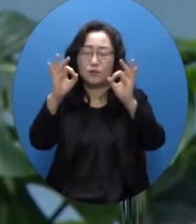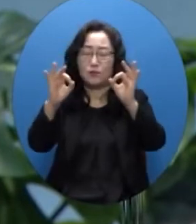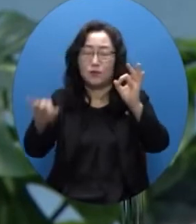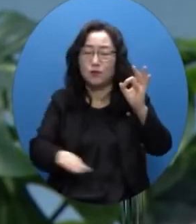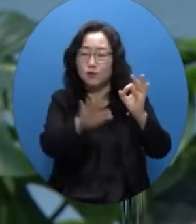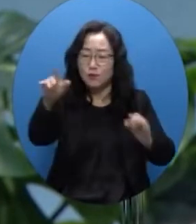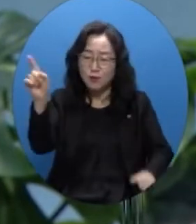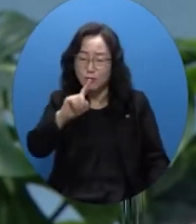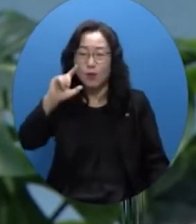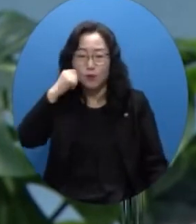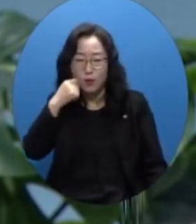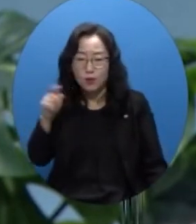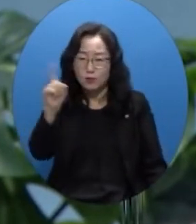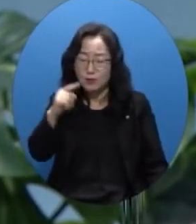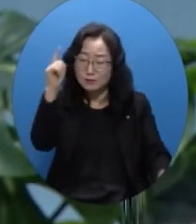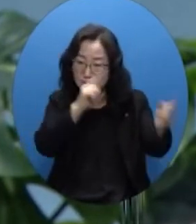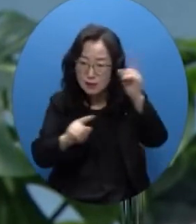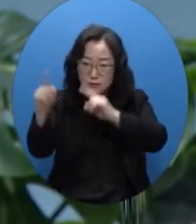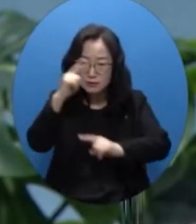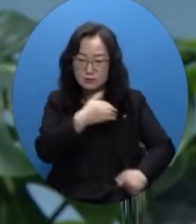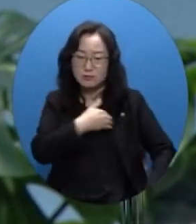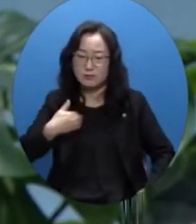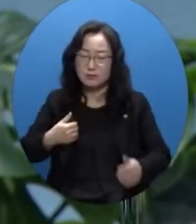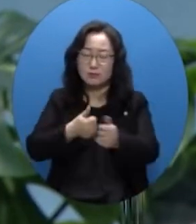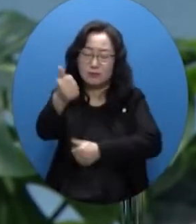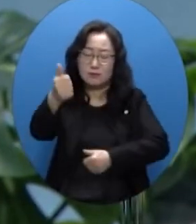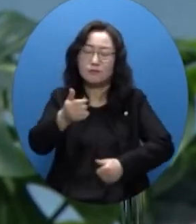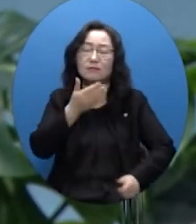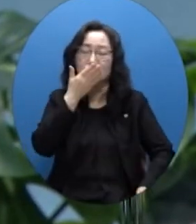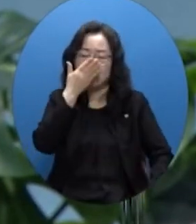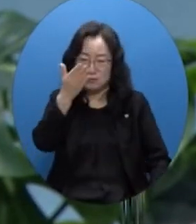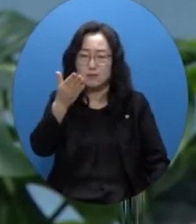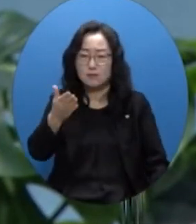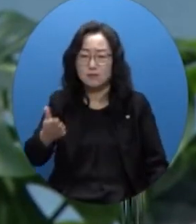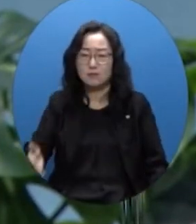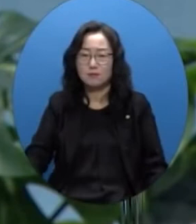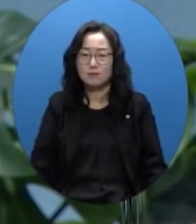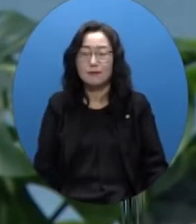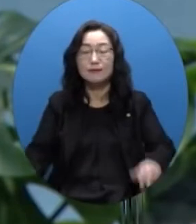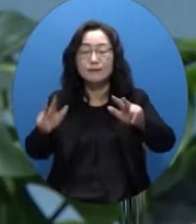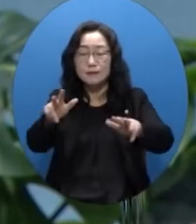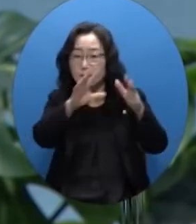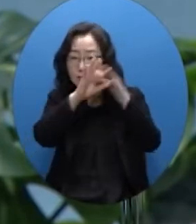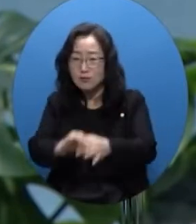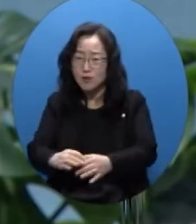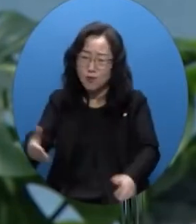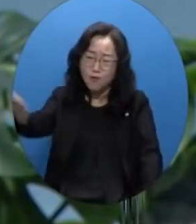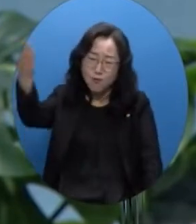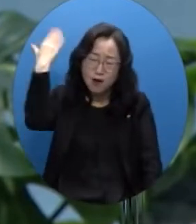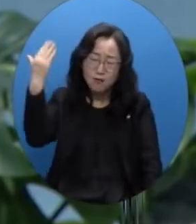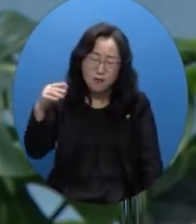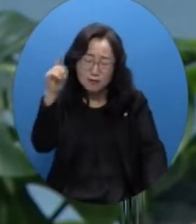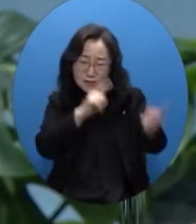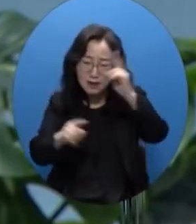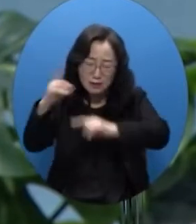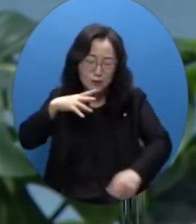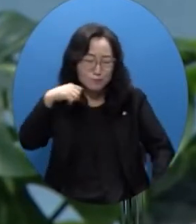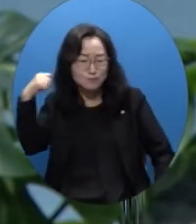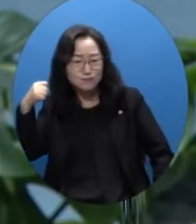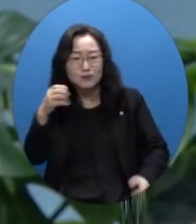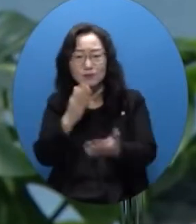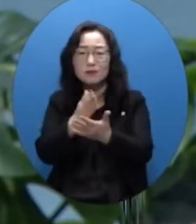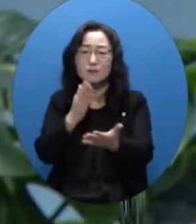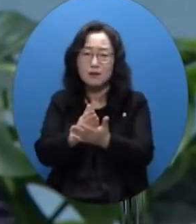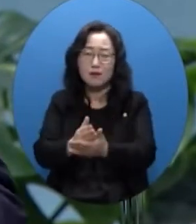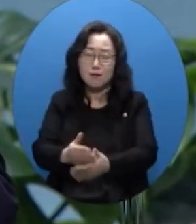어떤 어려움 더 어떤 상처도 넉넉히 이길 수 있게 되는 것입니다 이게 더 이상 과가 잃은 상태의 되어 있지 말고